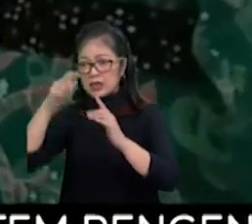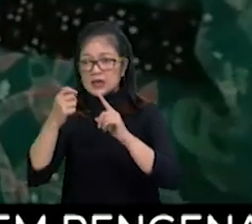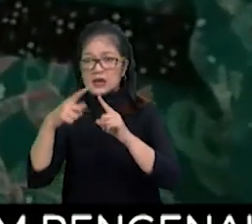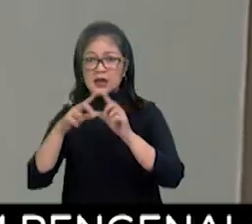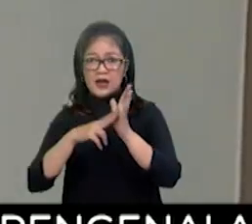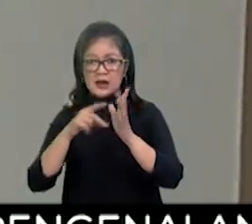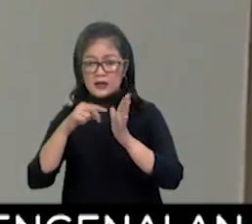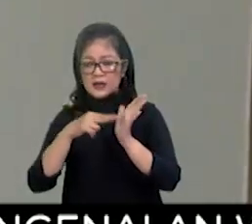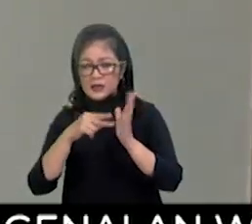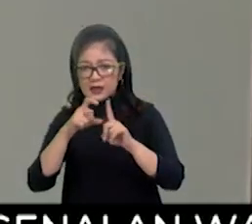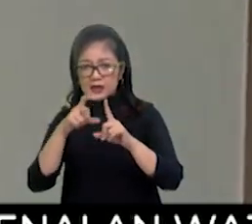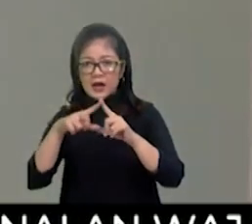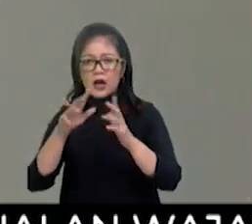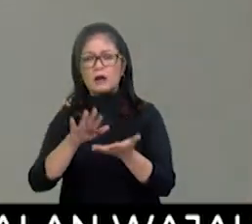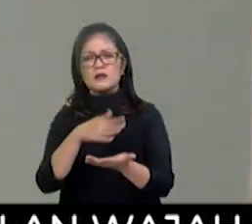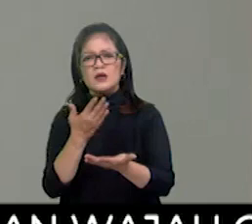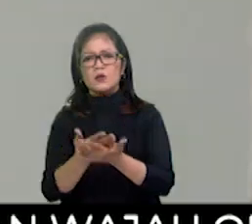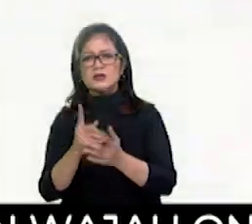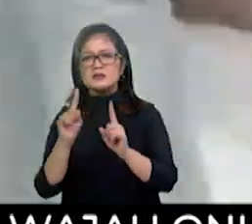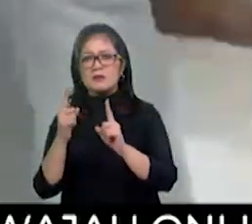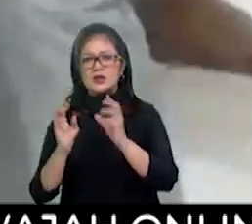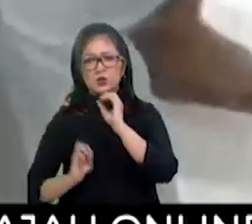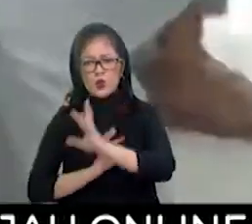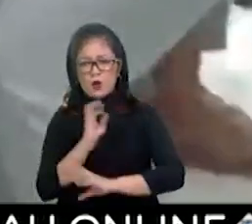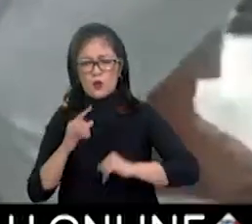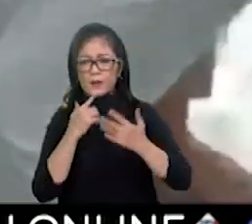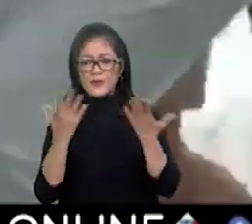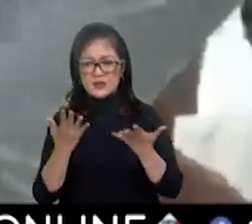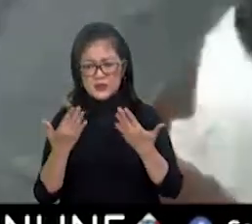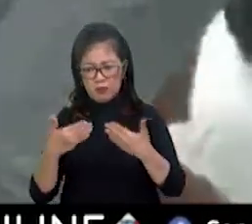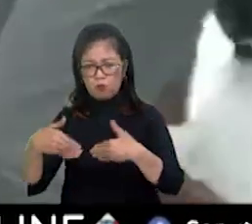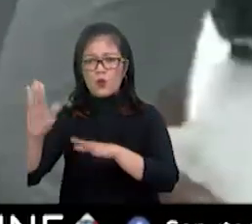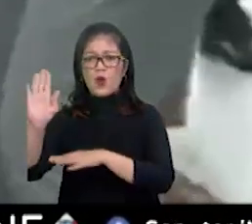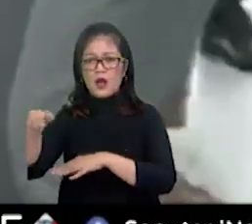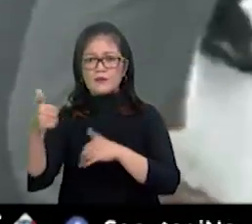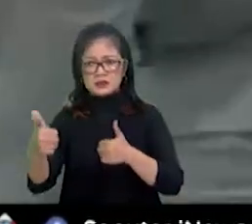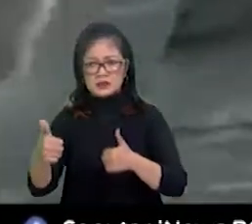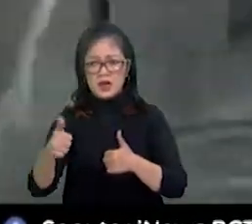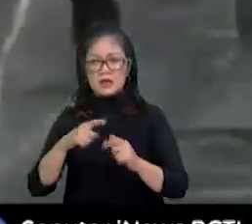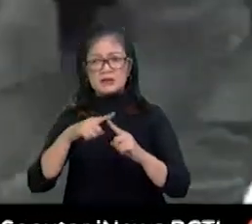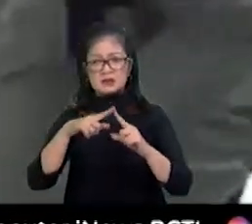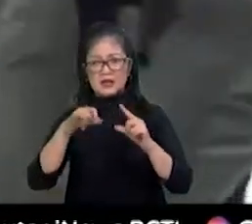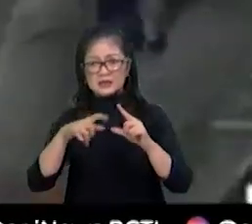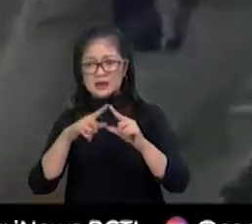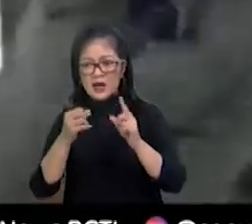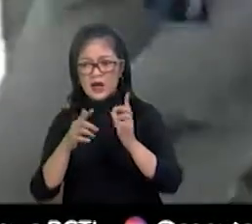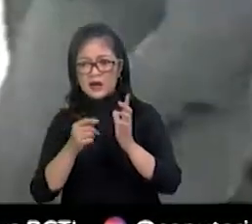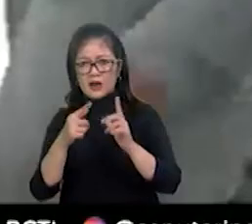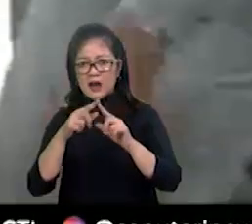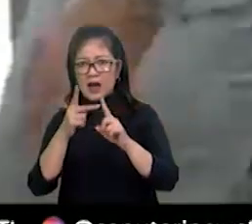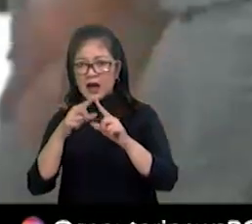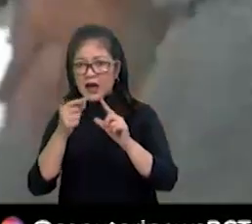11 korban luka ringan diperbolehkan pulang. Sementara itu, PT Jasara Harja telah memberikan santunan kepada keluarga korban